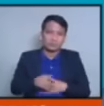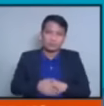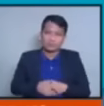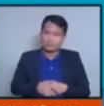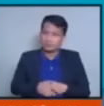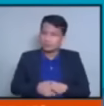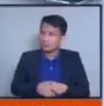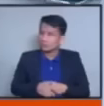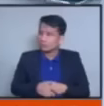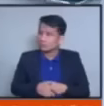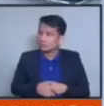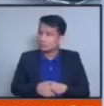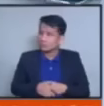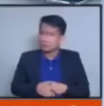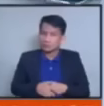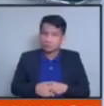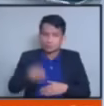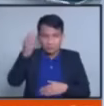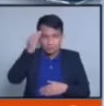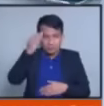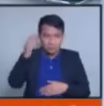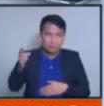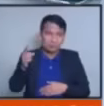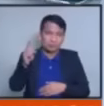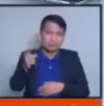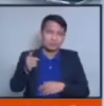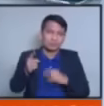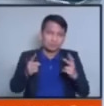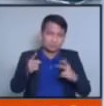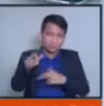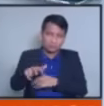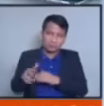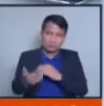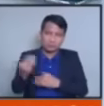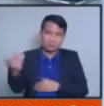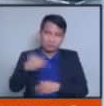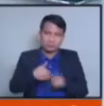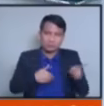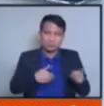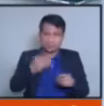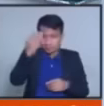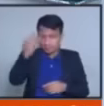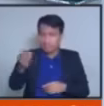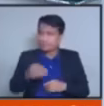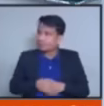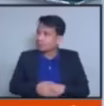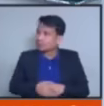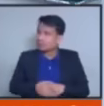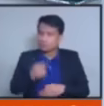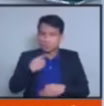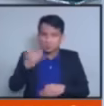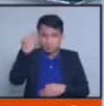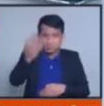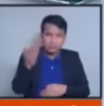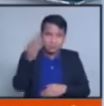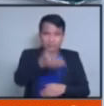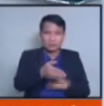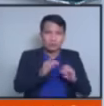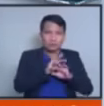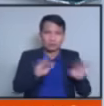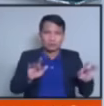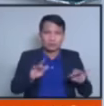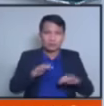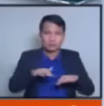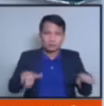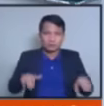Dahil nung alauna po ng April, nalaman ko kaagad, mga alas 3 ng madaling alam, pumunta na po ako sa Bulacan. Tapos pumunta ko po ng Bulacan, sabi nila, wala daw